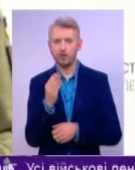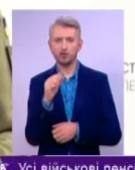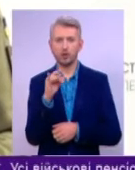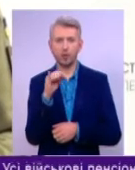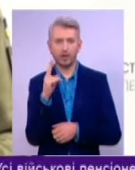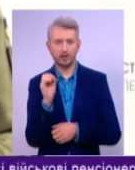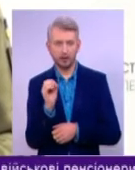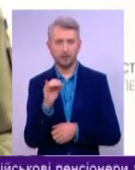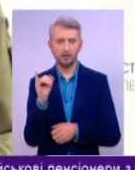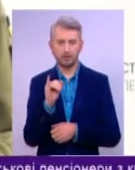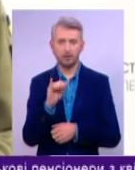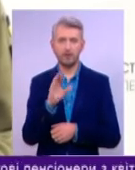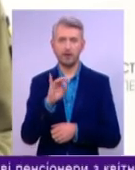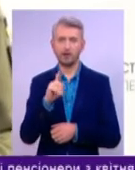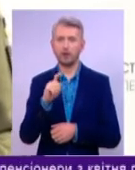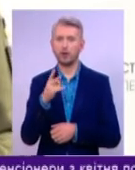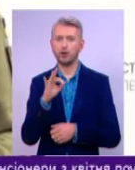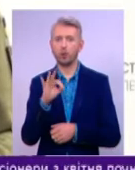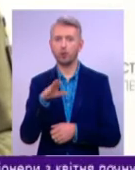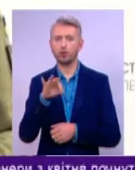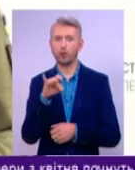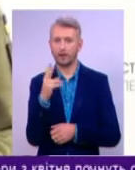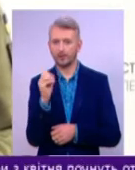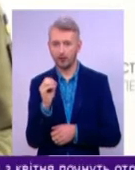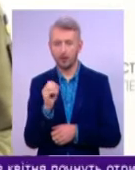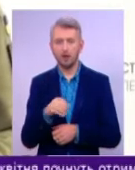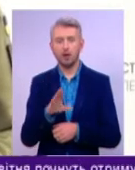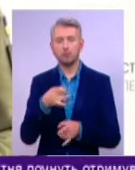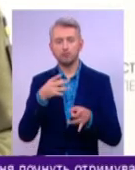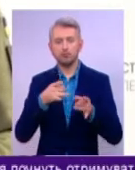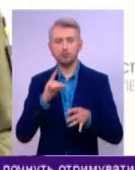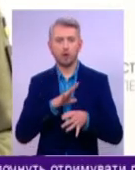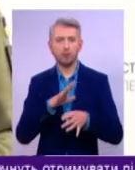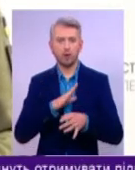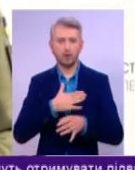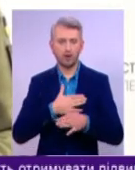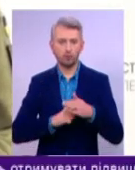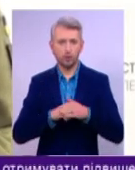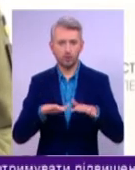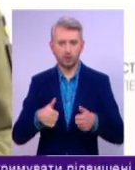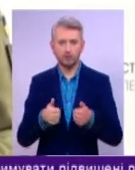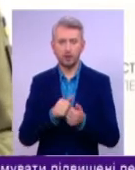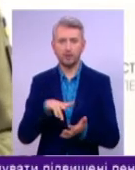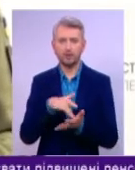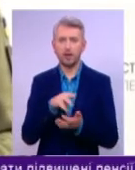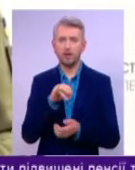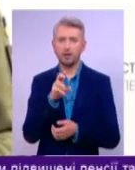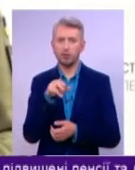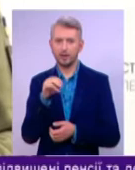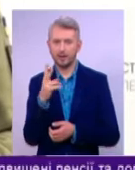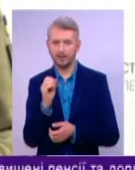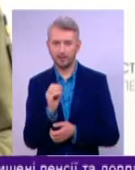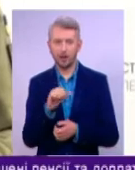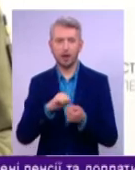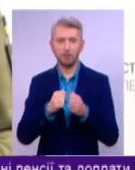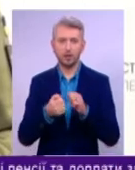та Верхньоторецького. Також під обстрілами противника опинилися наші опорні пункти в районі населених пунктів Лебединське,